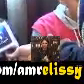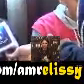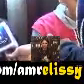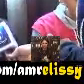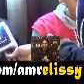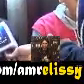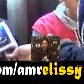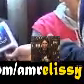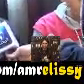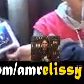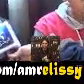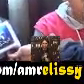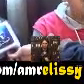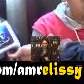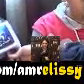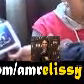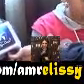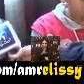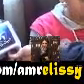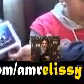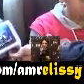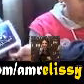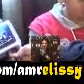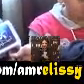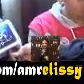محتاج